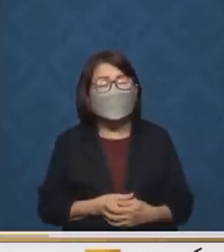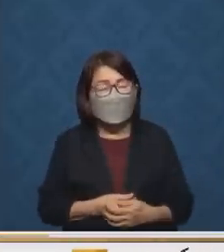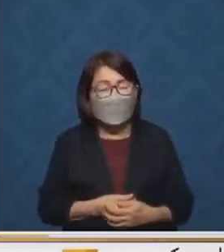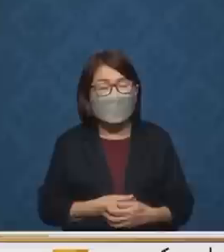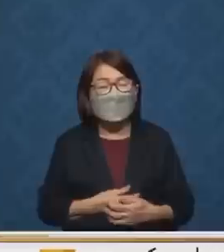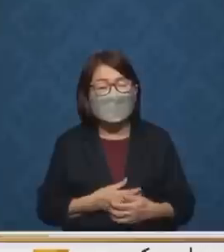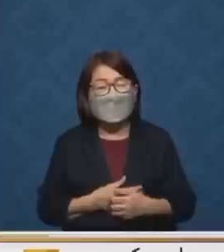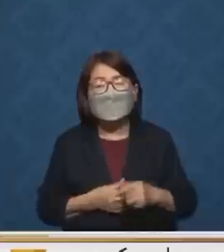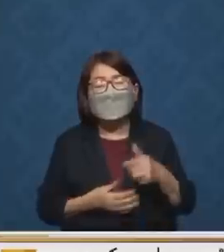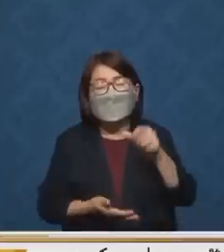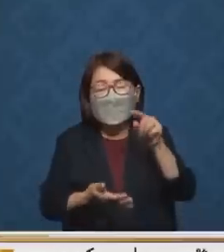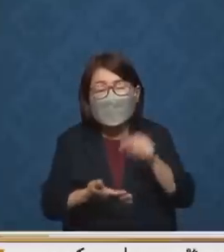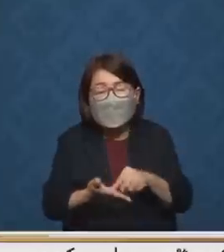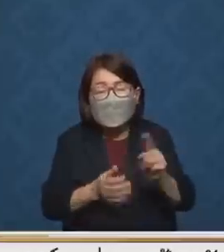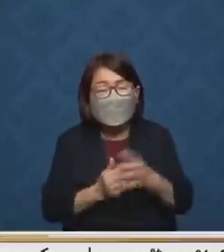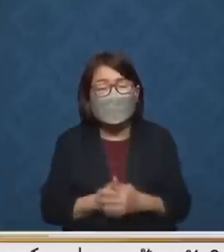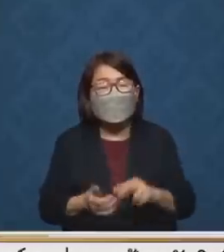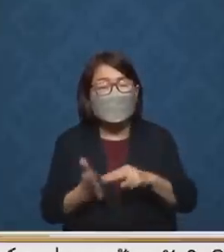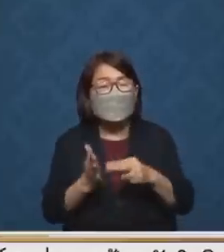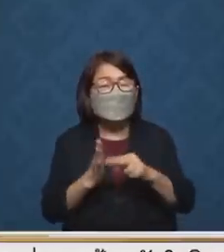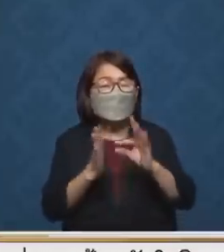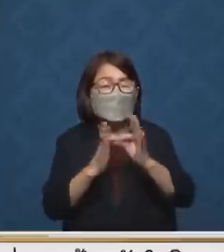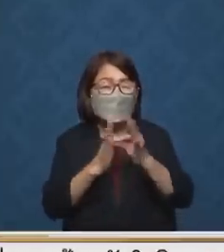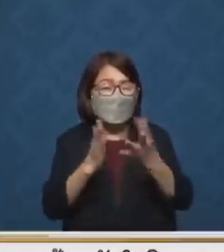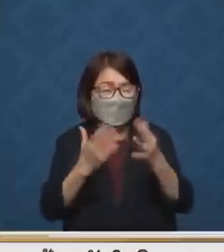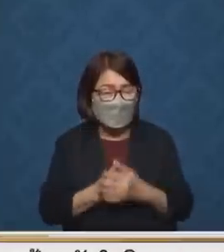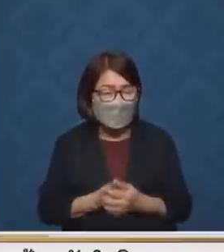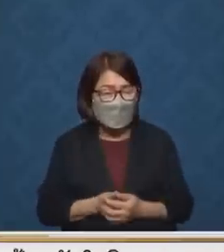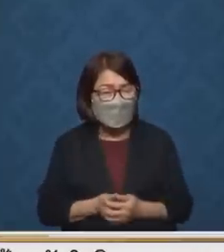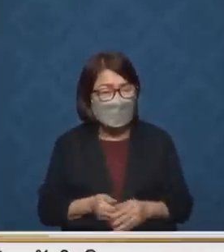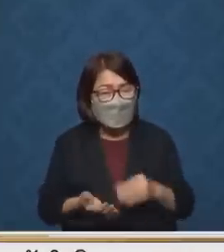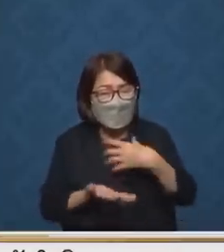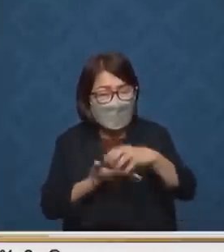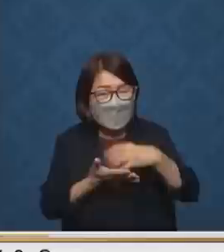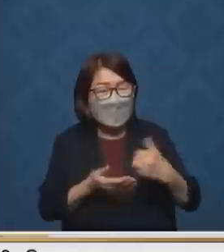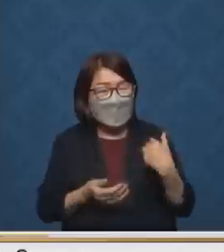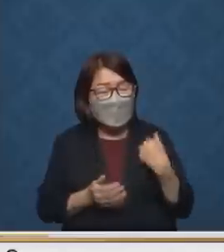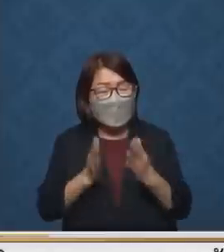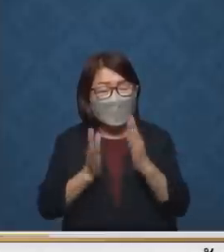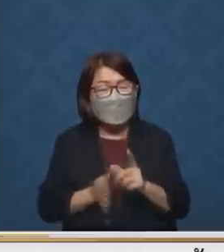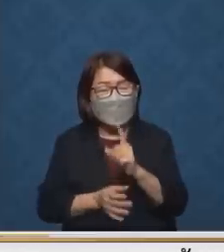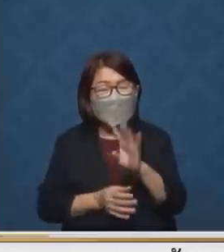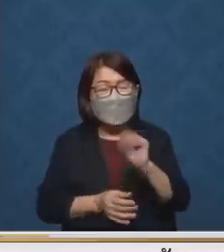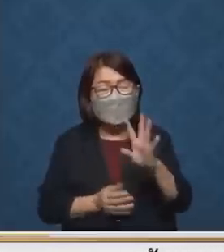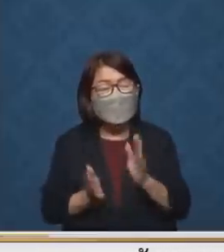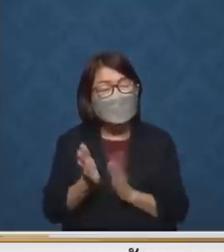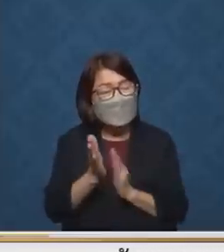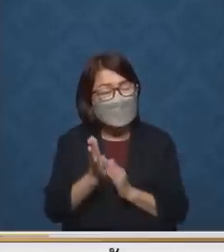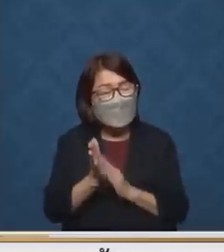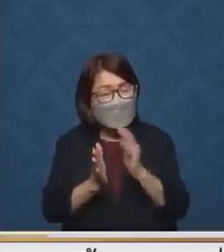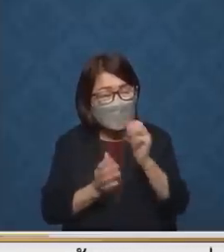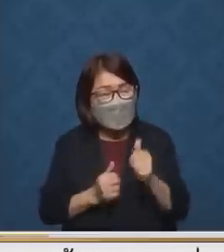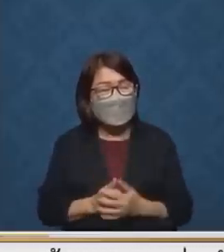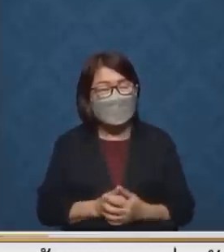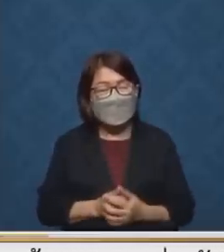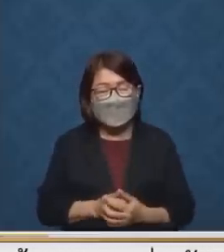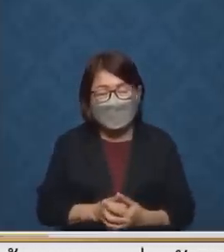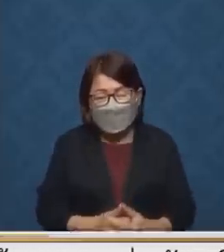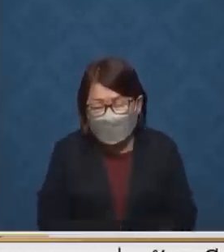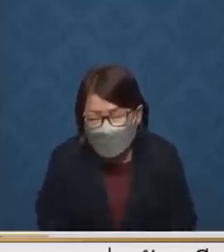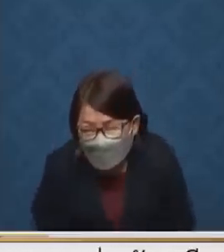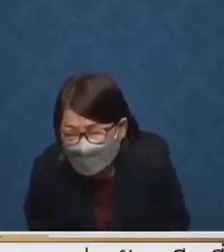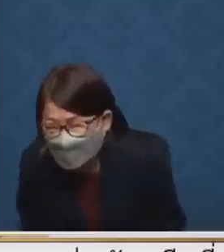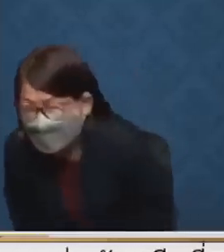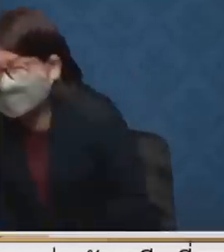ให้เขาไมม Facebook ก็ไปรายงานพน้ประชาชนได้ 144 นี่ผลงานดีเด่นอีกคนหนผลงานดีเด่น ไปอมเมนท์ใใยันจัด